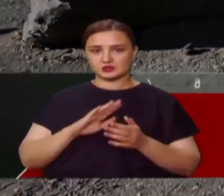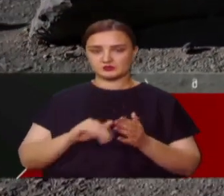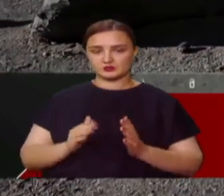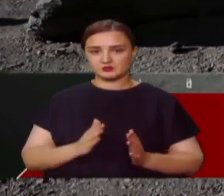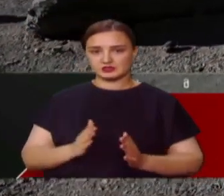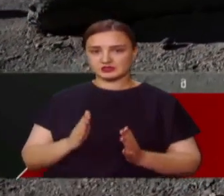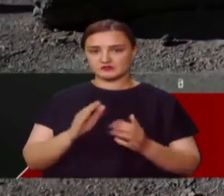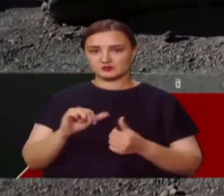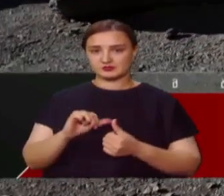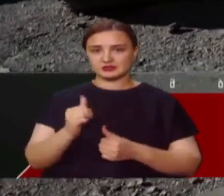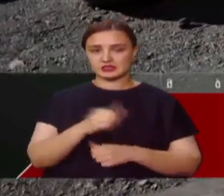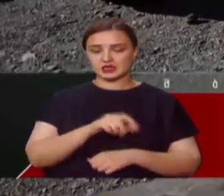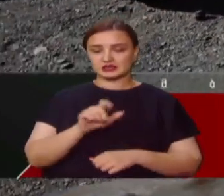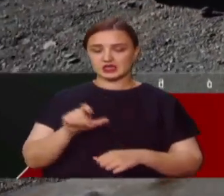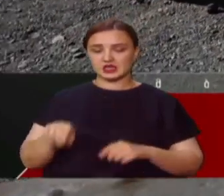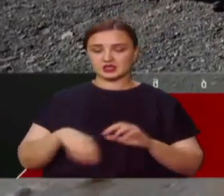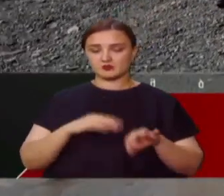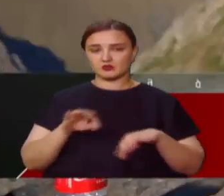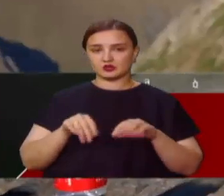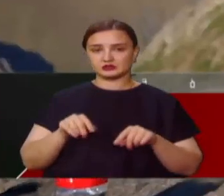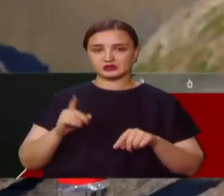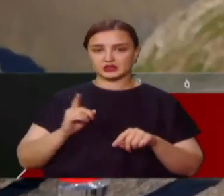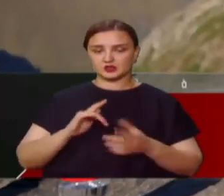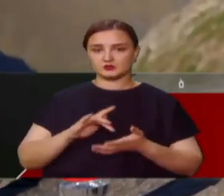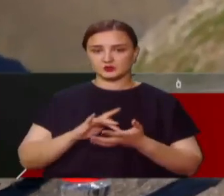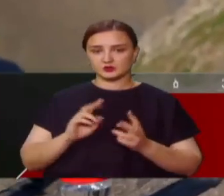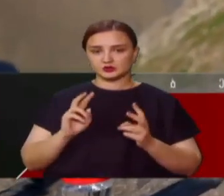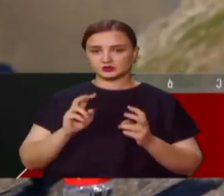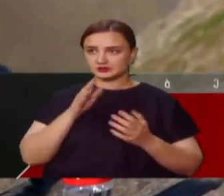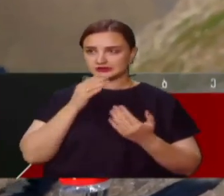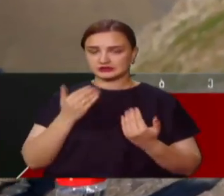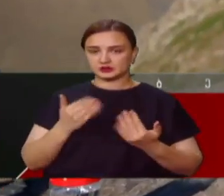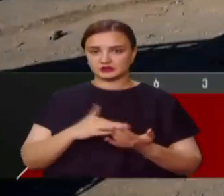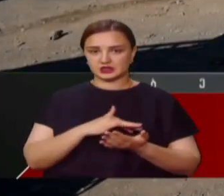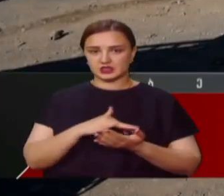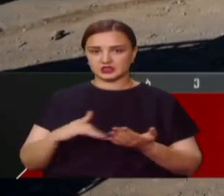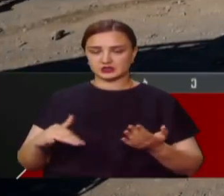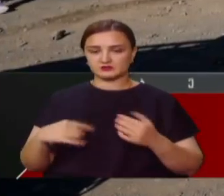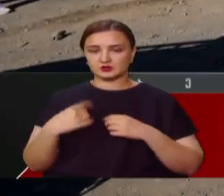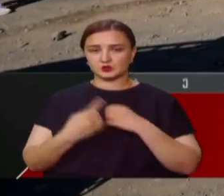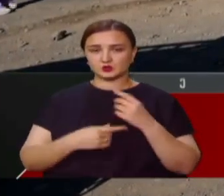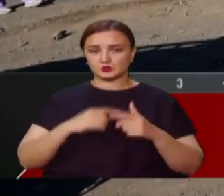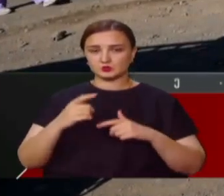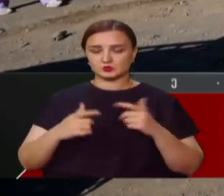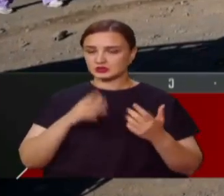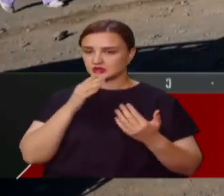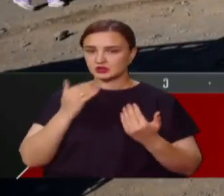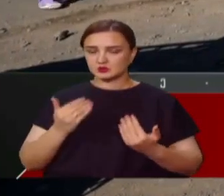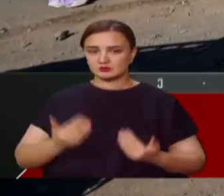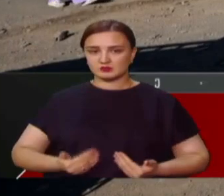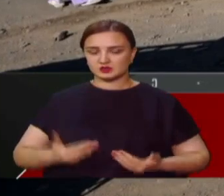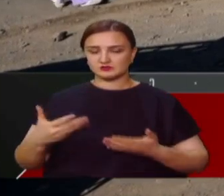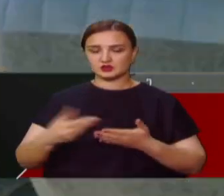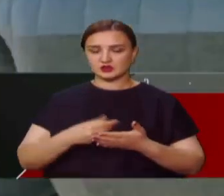მგზავრობის გარდა, რასაც ადგილობრივები ამ პროექტის განელოდებიან, ტურისტული სეზონის გახანგრძლივებაა. თუშეთის სეზონური მაცხოვრებლებისთვის